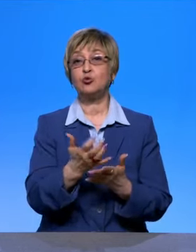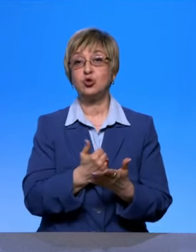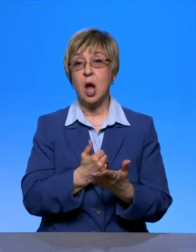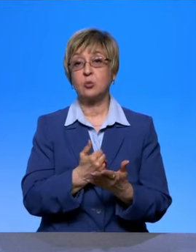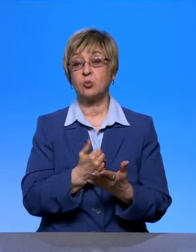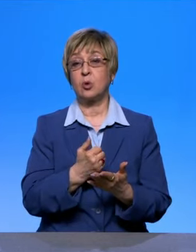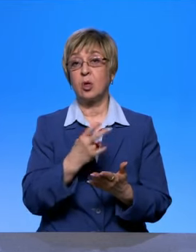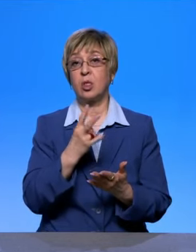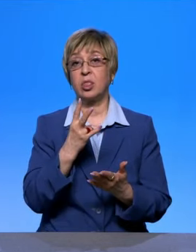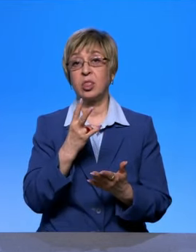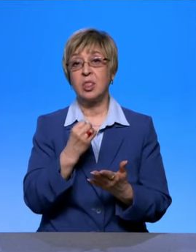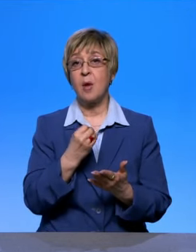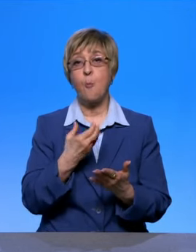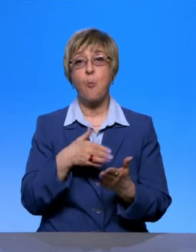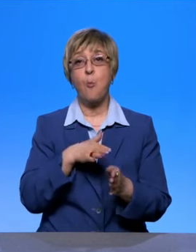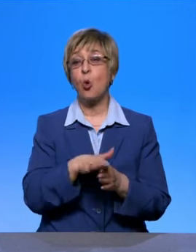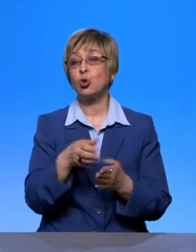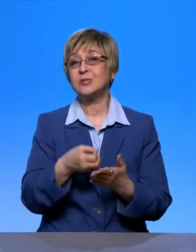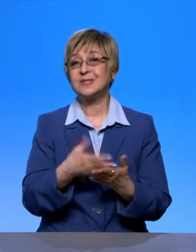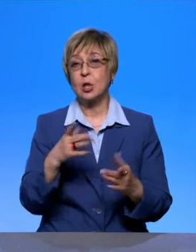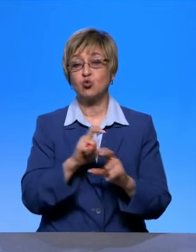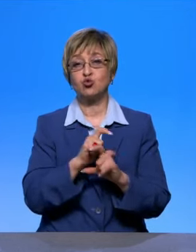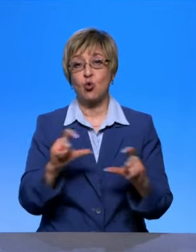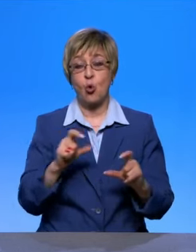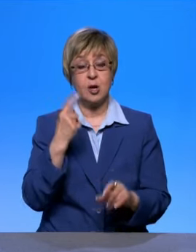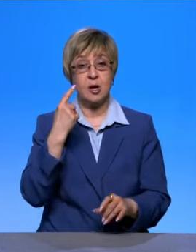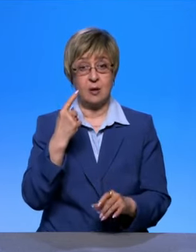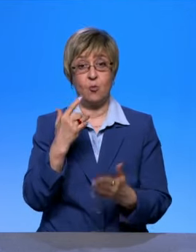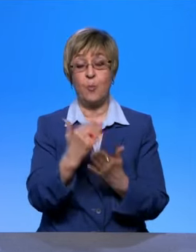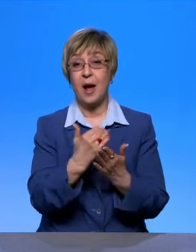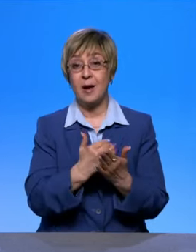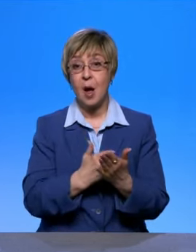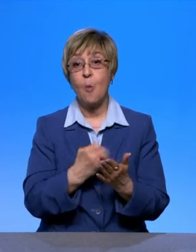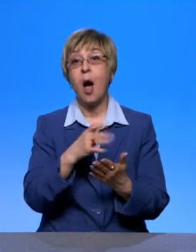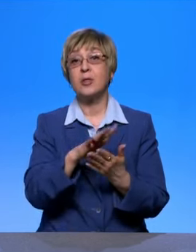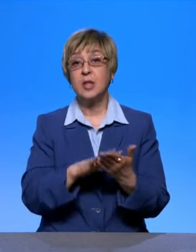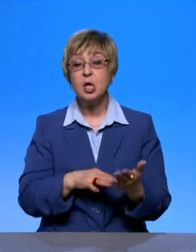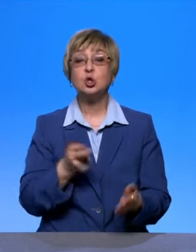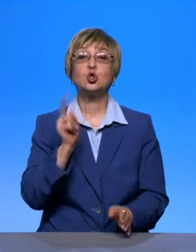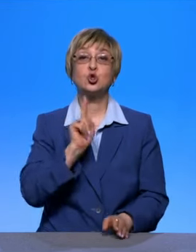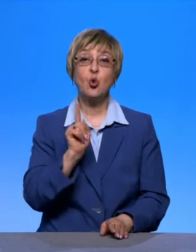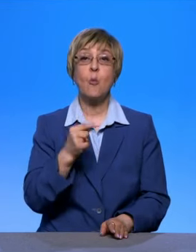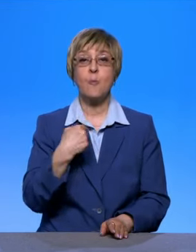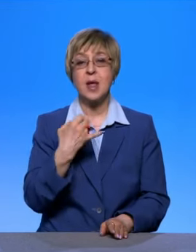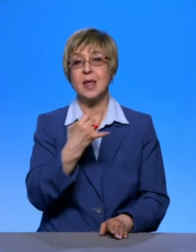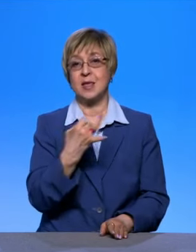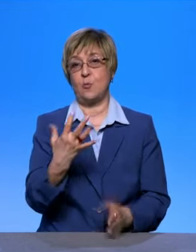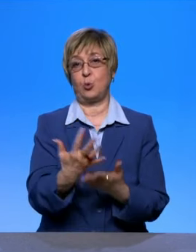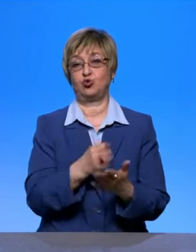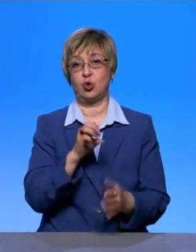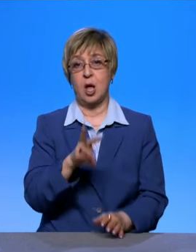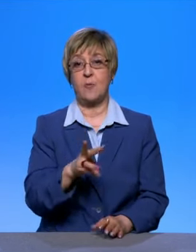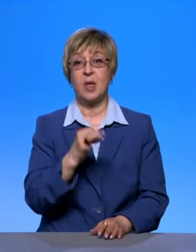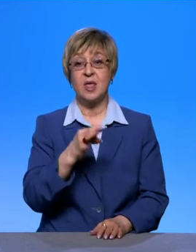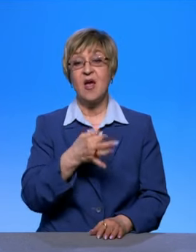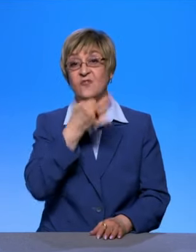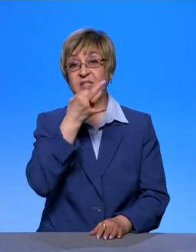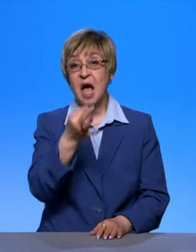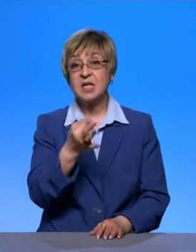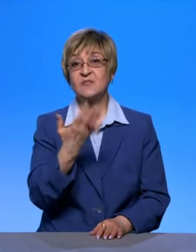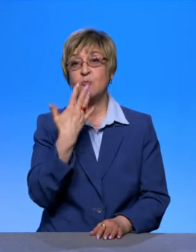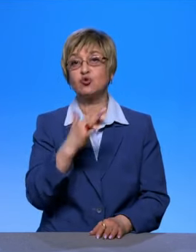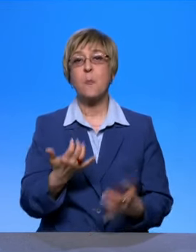школьные программы. Вот. И дальше мы получаем то, что получаем, и уже высказываем зачастую обоснованные